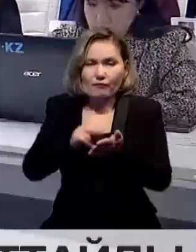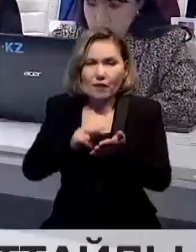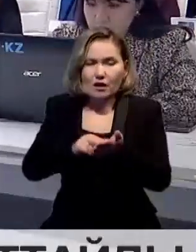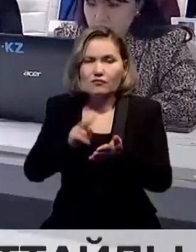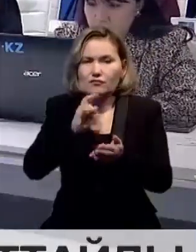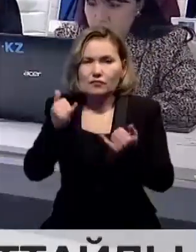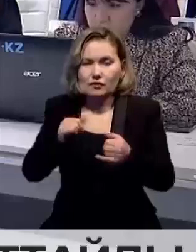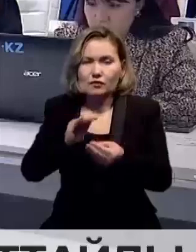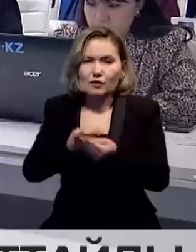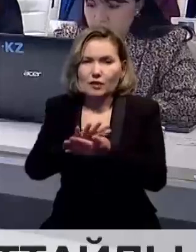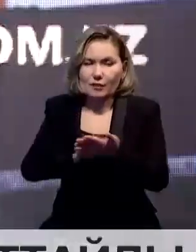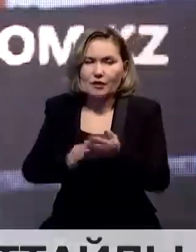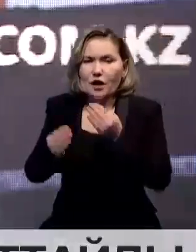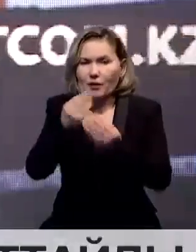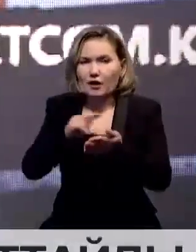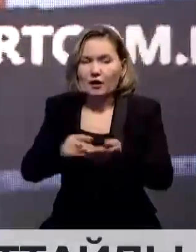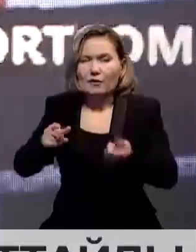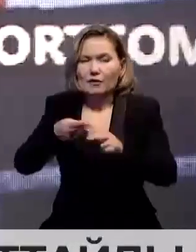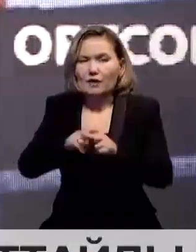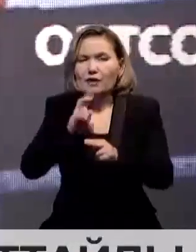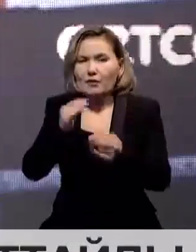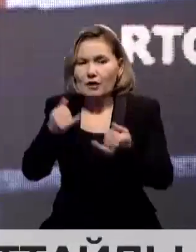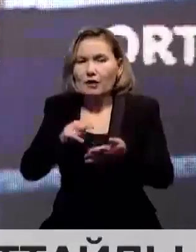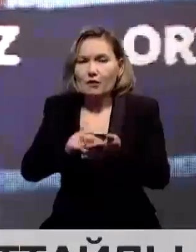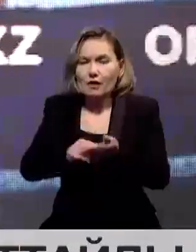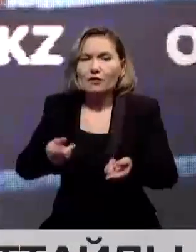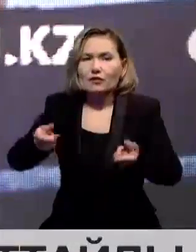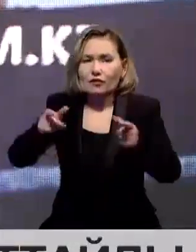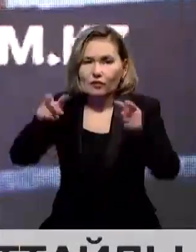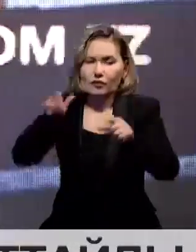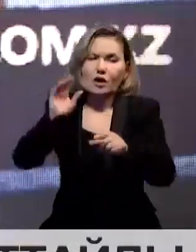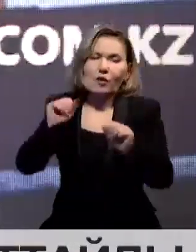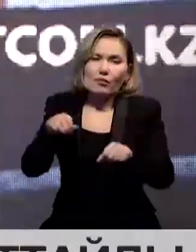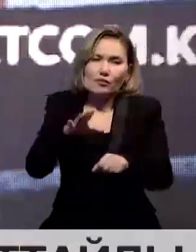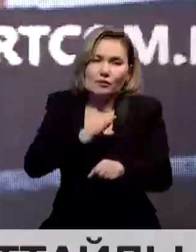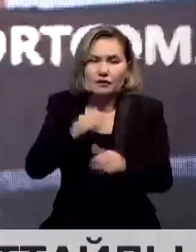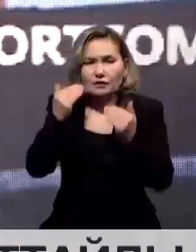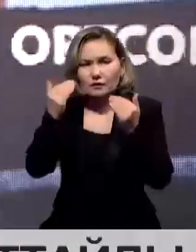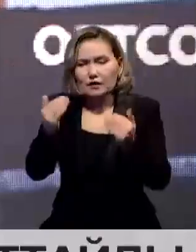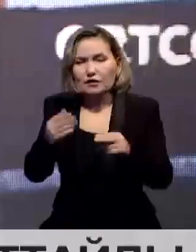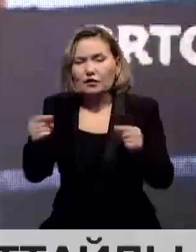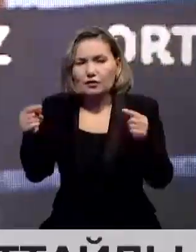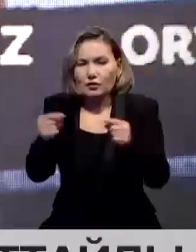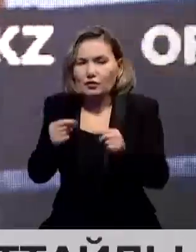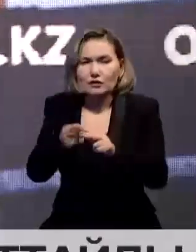қарамастан товарлардың бағасы өсті. Әрине, жанармай қымбаттаған соң басқа товарлардың да құны артуы мүмкін, бірақ айтарлықтай өсім болмайды.